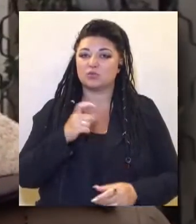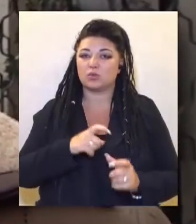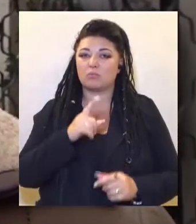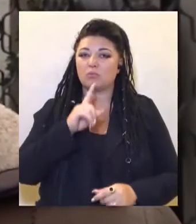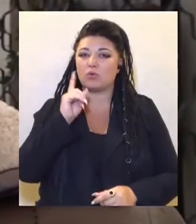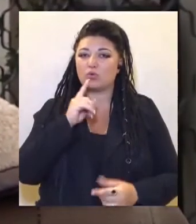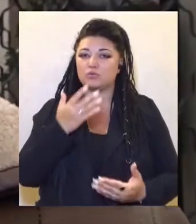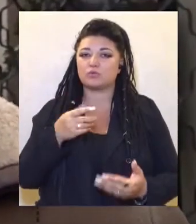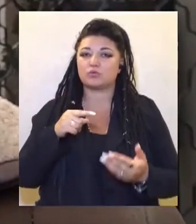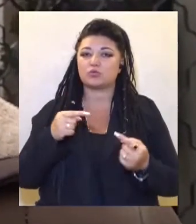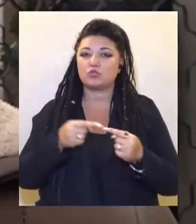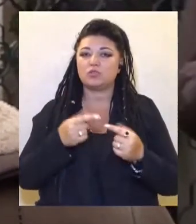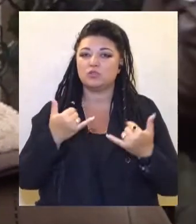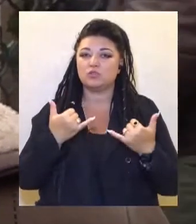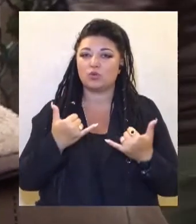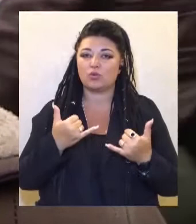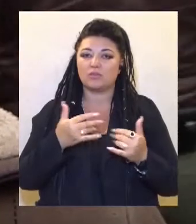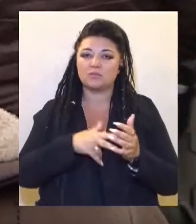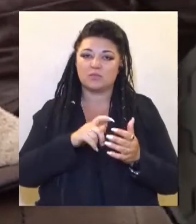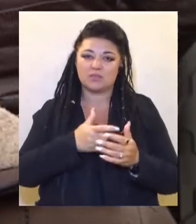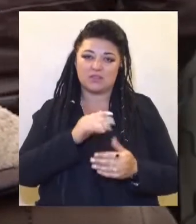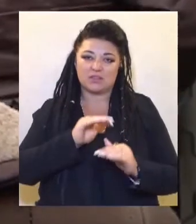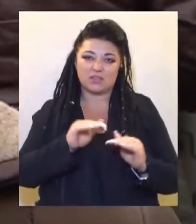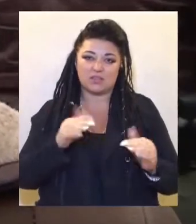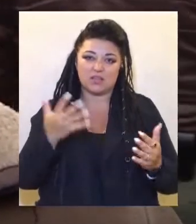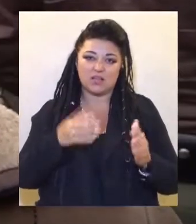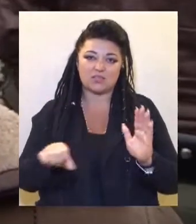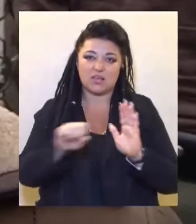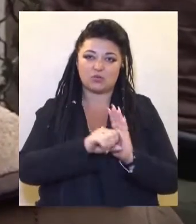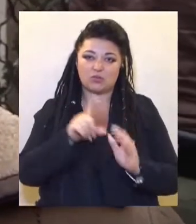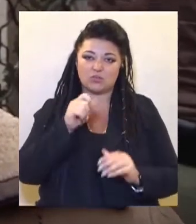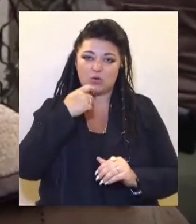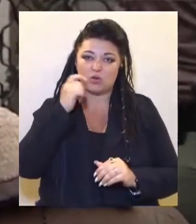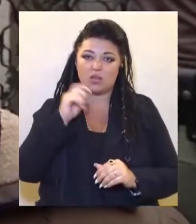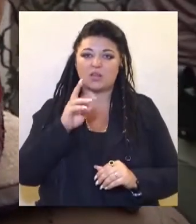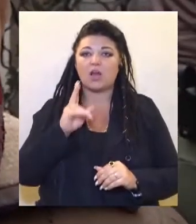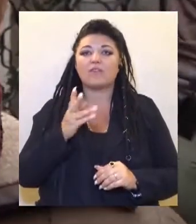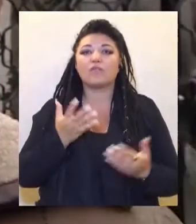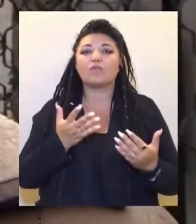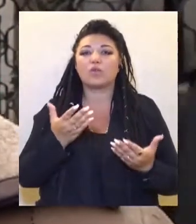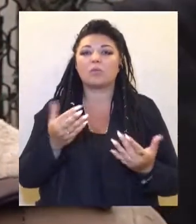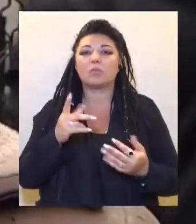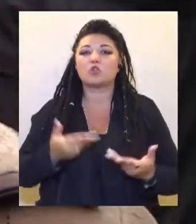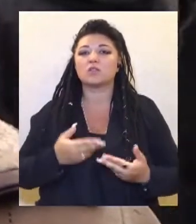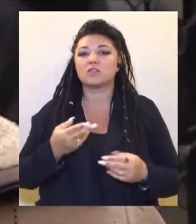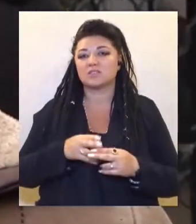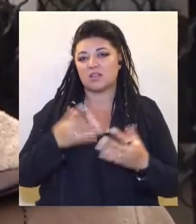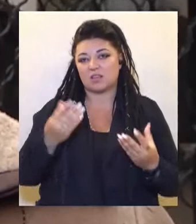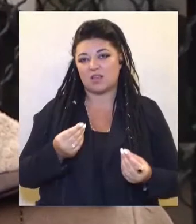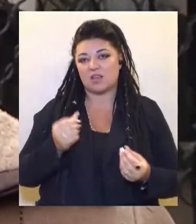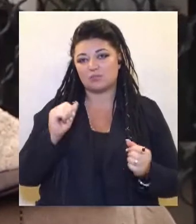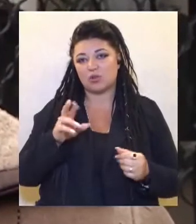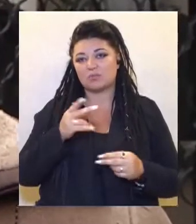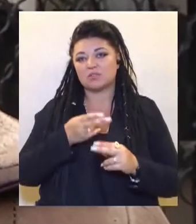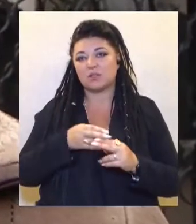ми сьогодні згадуємо семикласника, дитину, яка загинула за Україну. Як вони прожили цей день? Чи змогли б ми повторити цей подвиг, якщо б це